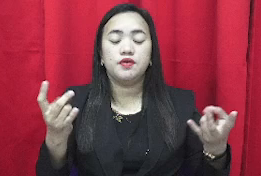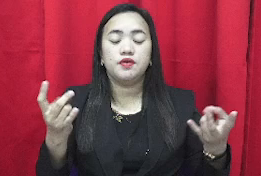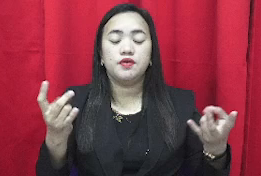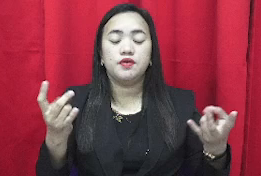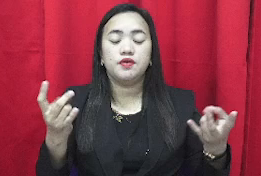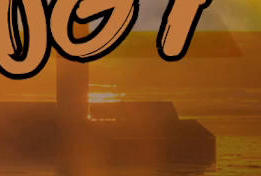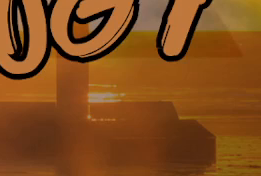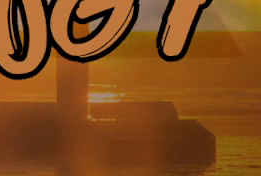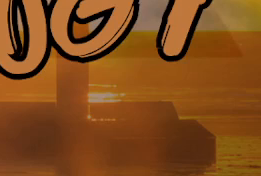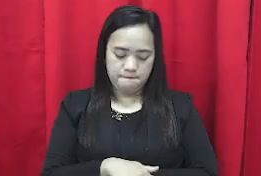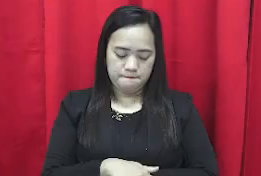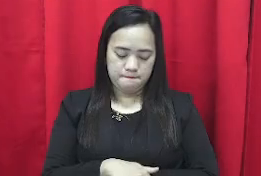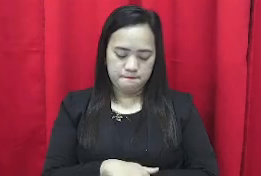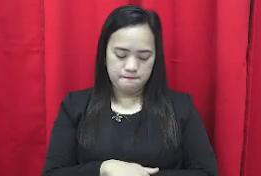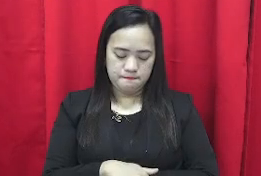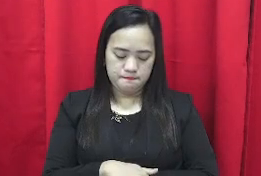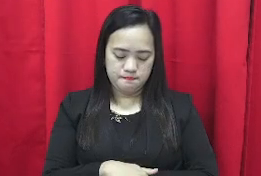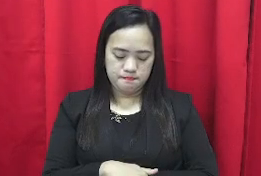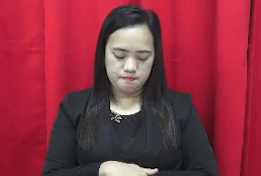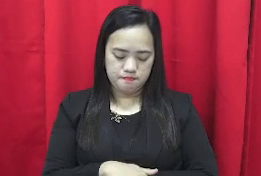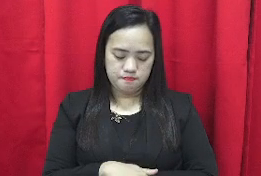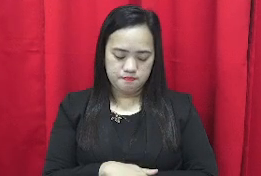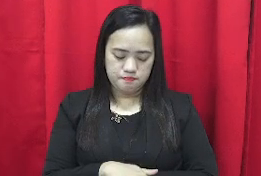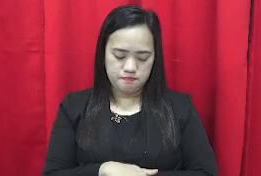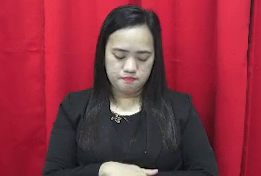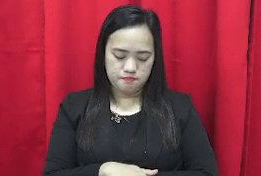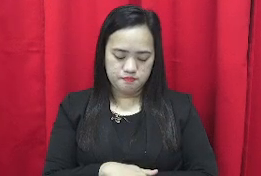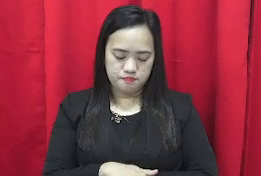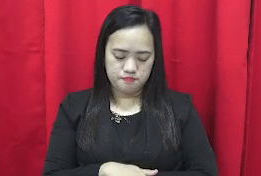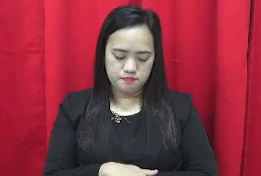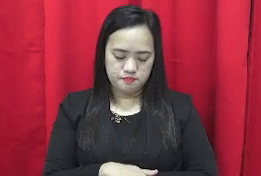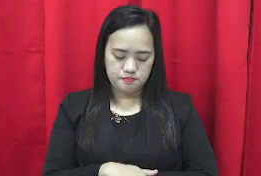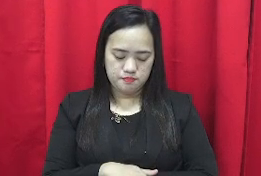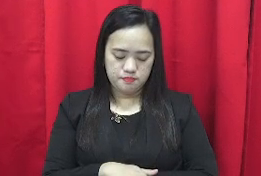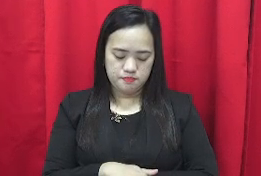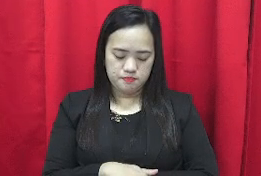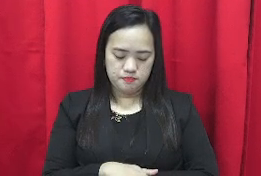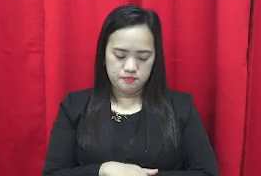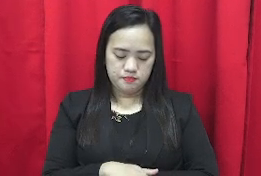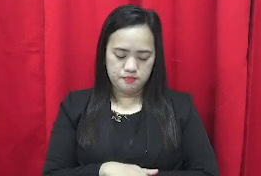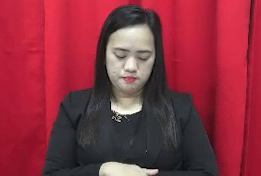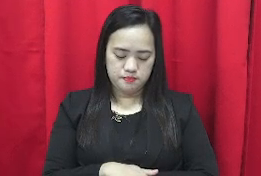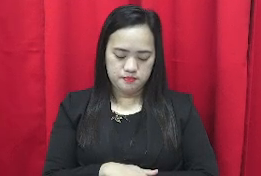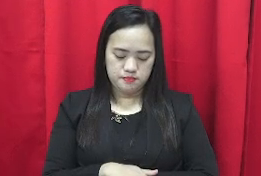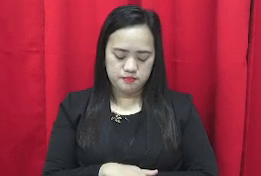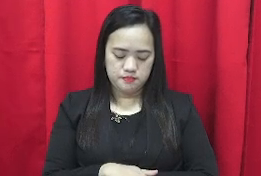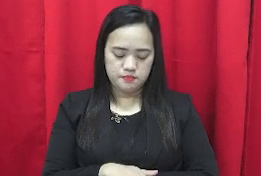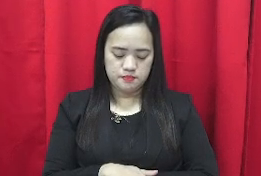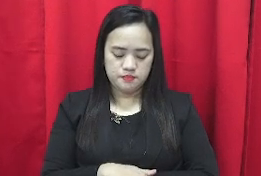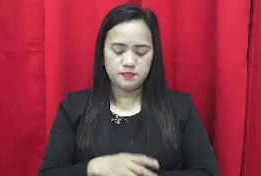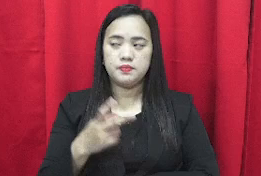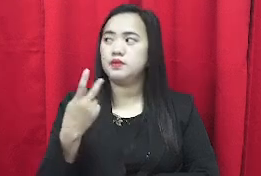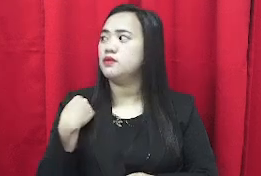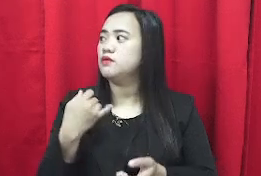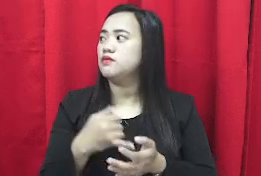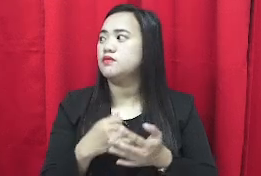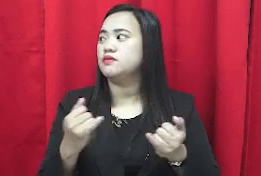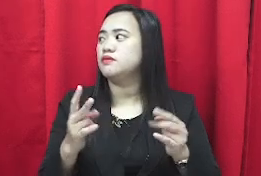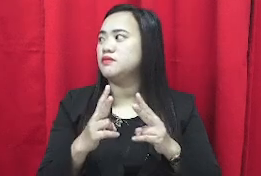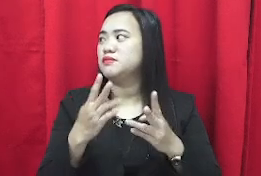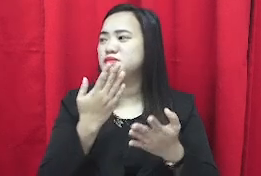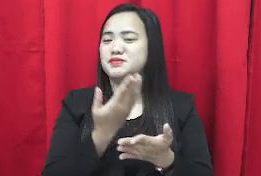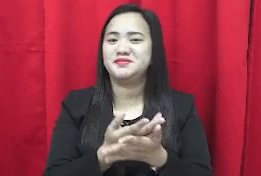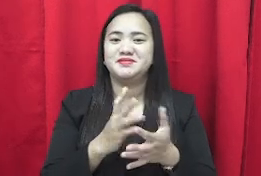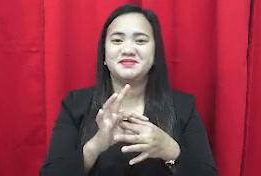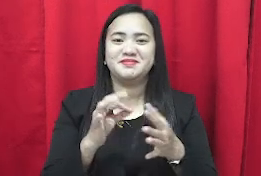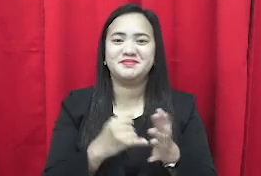yan pag nasabon Banlaw na agad yan yun na yon Ang importante Nalaban pero doun naranasan na nila yung mga bagay-bagay na talagang